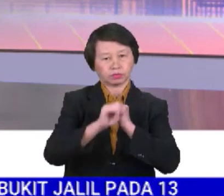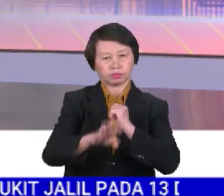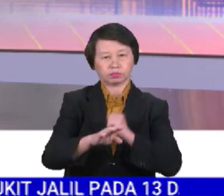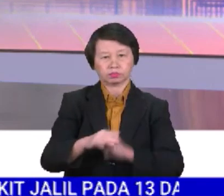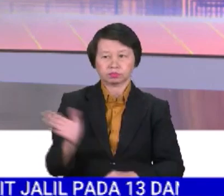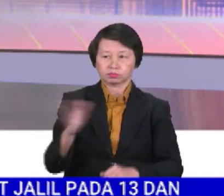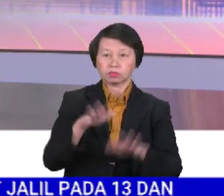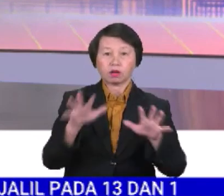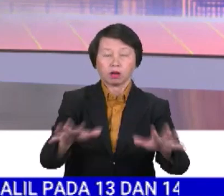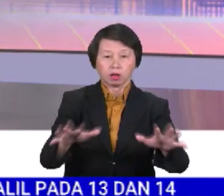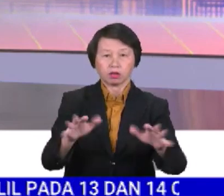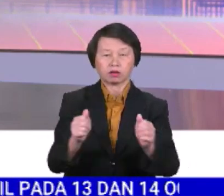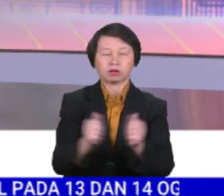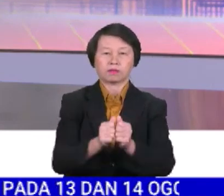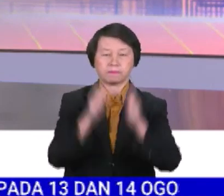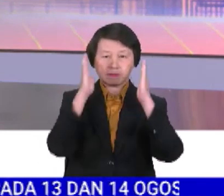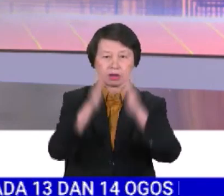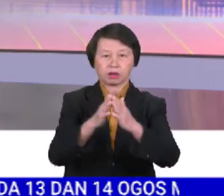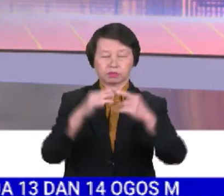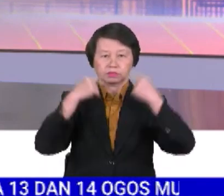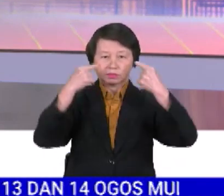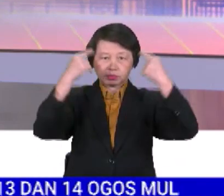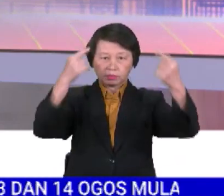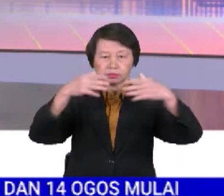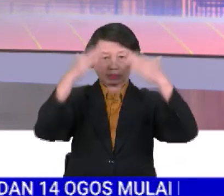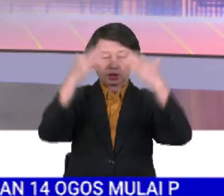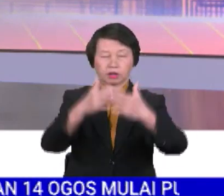Hogoh Pahang yang dijaikan RTM Pahang.